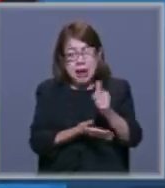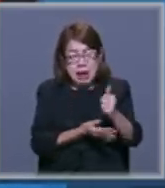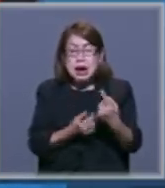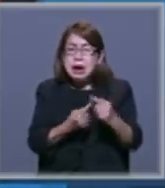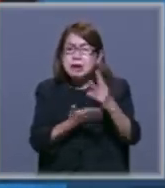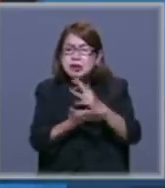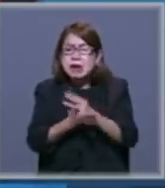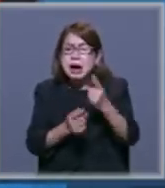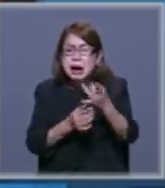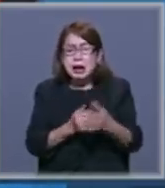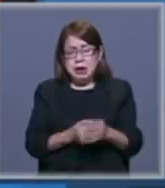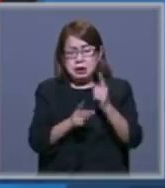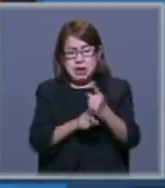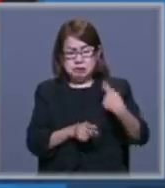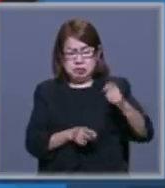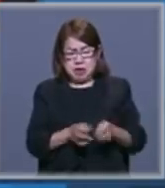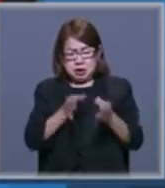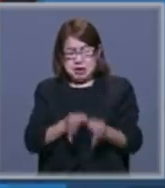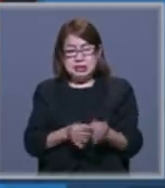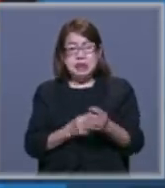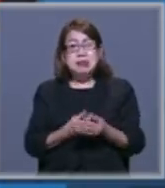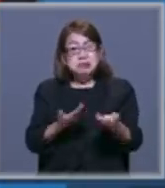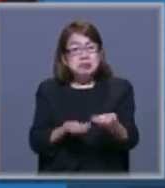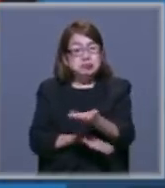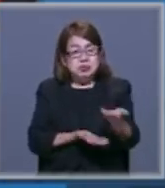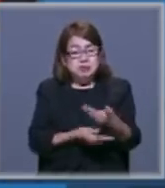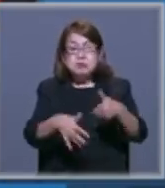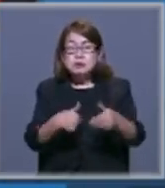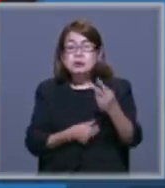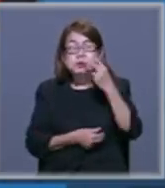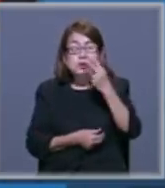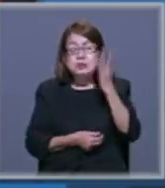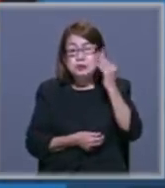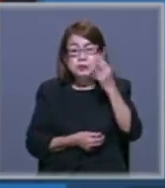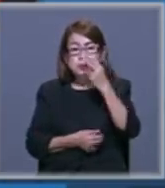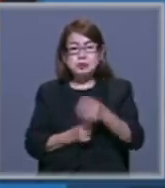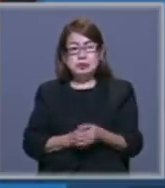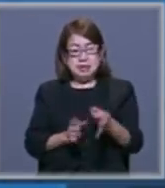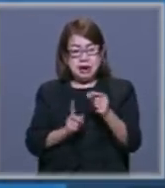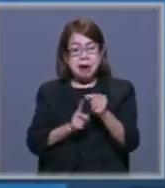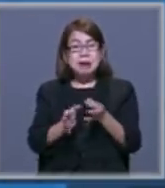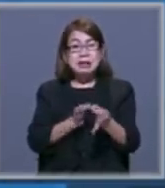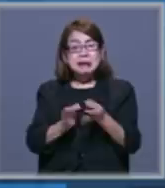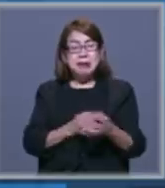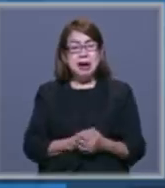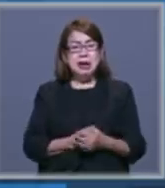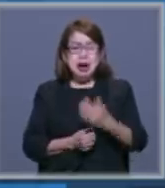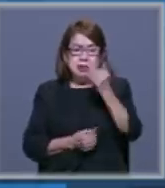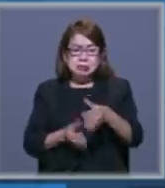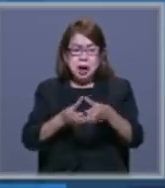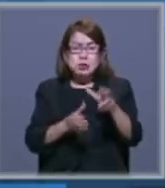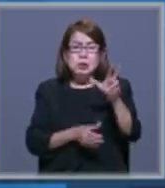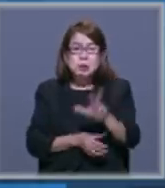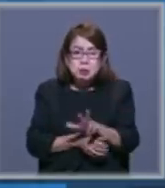ะไรเป็นอัตวินิจฉัยของศาลรัฐธรรมนูญเพราะฉะนั้นให้ท่านผู้ชมฟังคร่าวๆของคำอธิบายของศาลรัฐธรรมนูญว่าทำไมการที่ไทยรักษาช